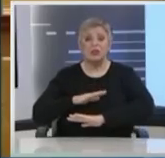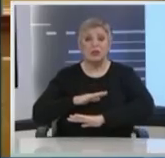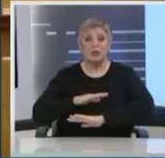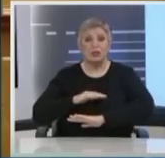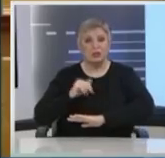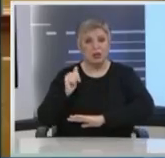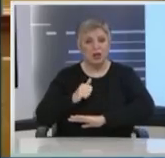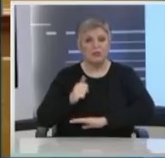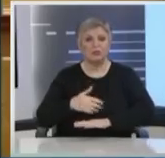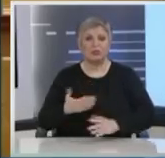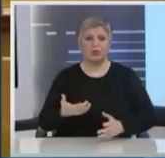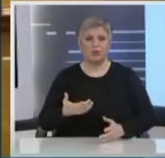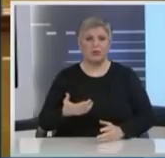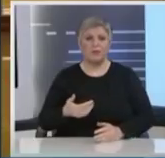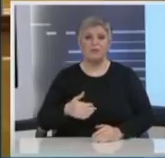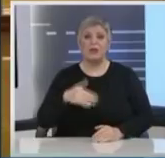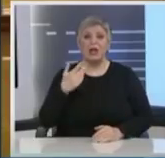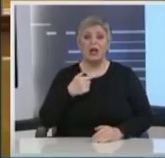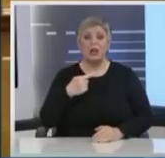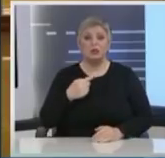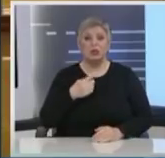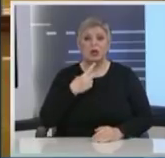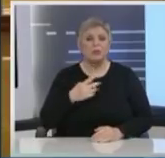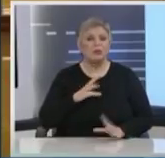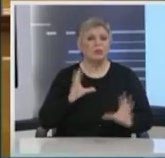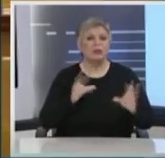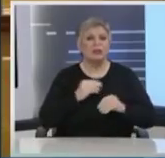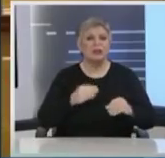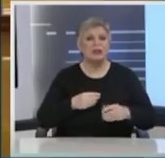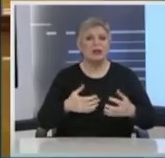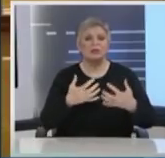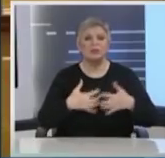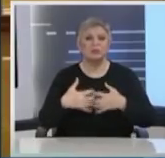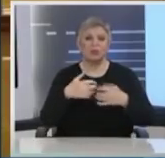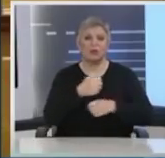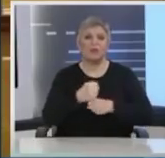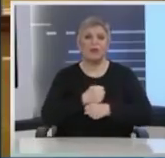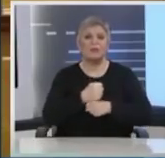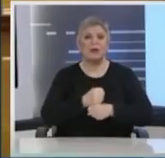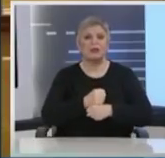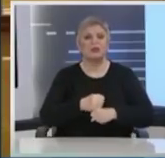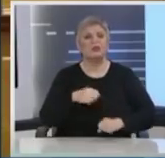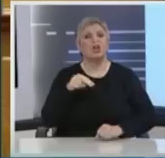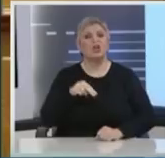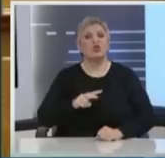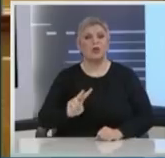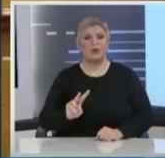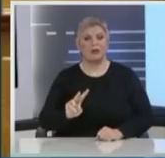Άρα για να πάμε στην υπόθεση της Νοβάρτης. Υπάρχει σκάνδαλος Νοβάρτης.